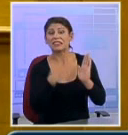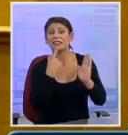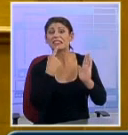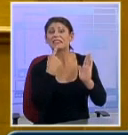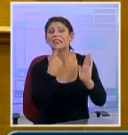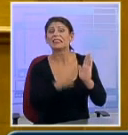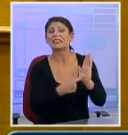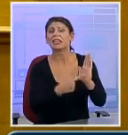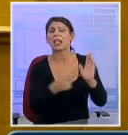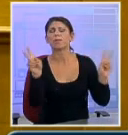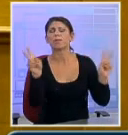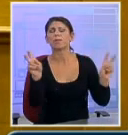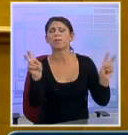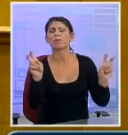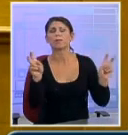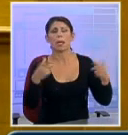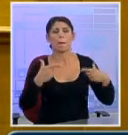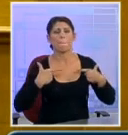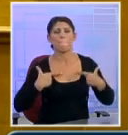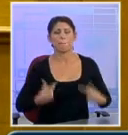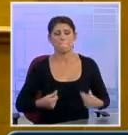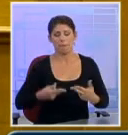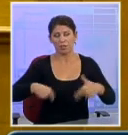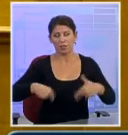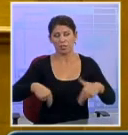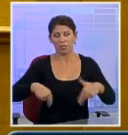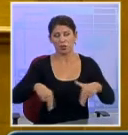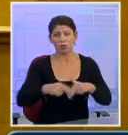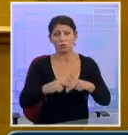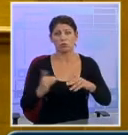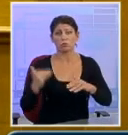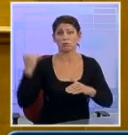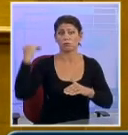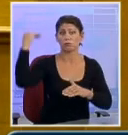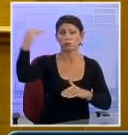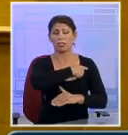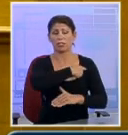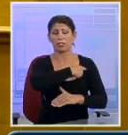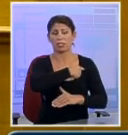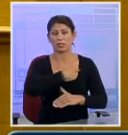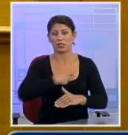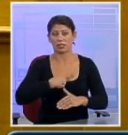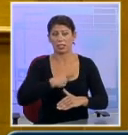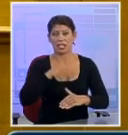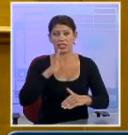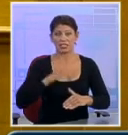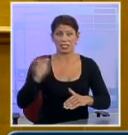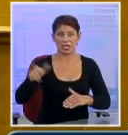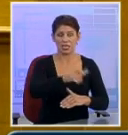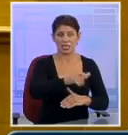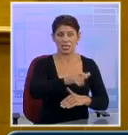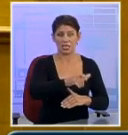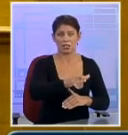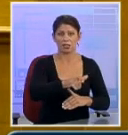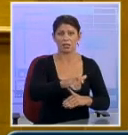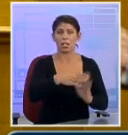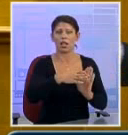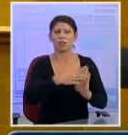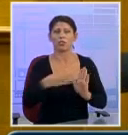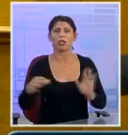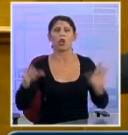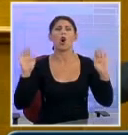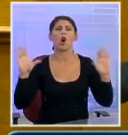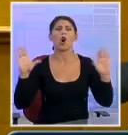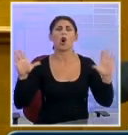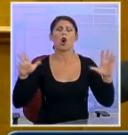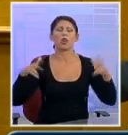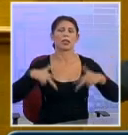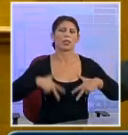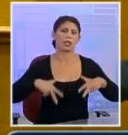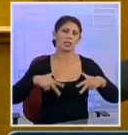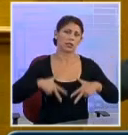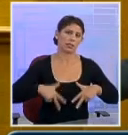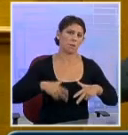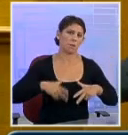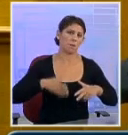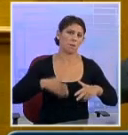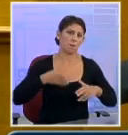Θα αλλάξω και αυτά. Αλλάξω τα, κύριε Τσίπρα. Άκουσα επίσης.